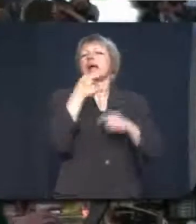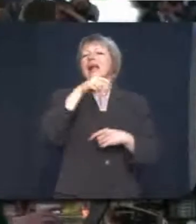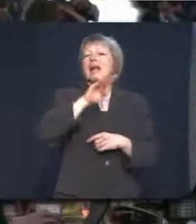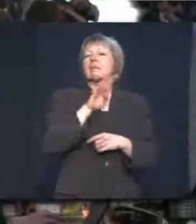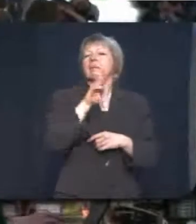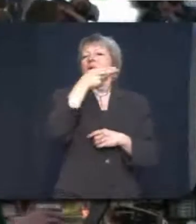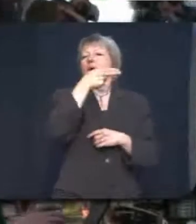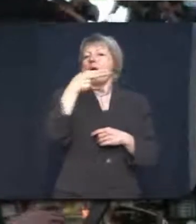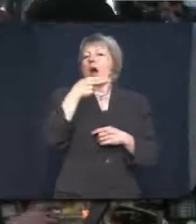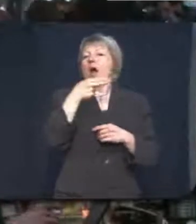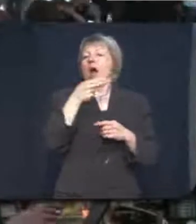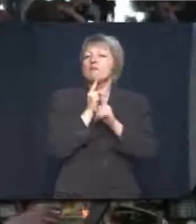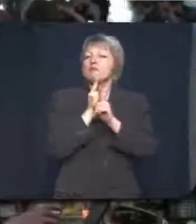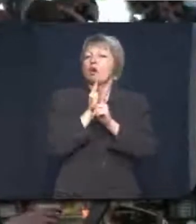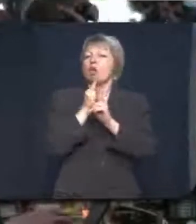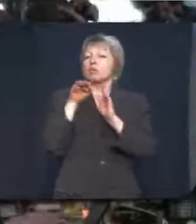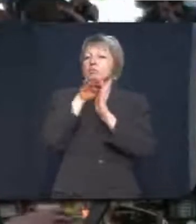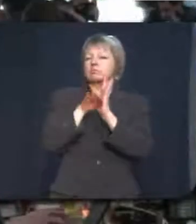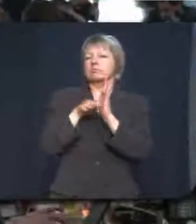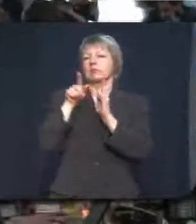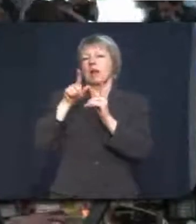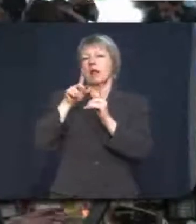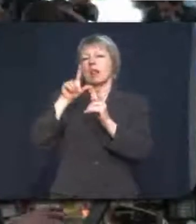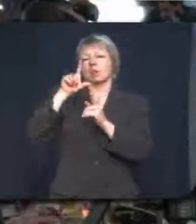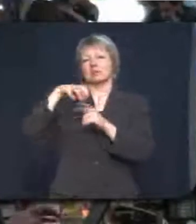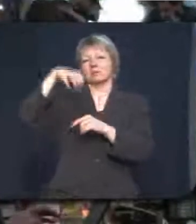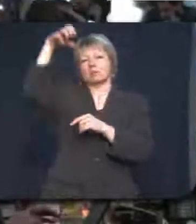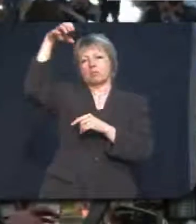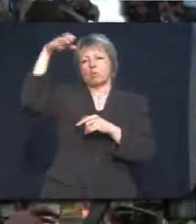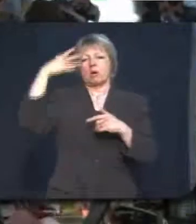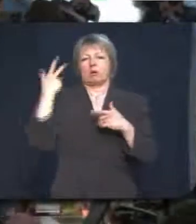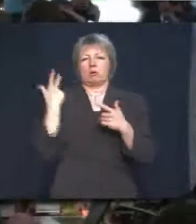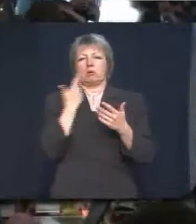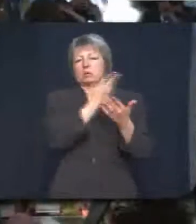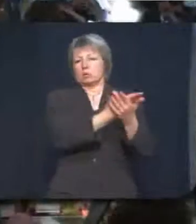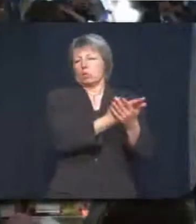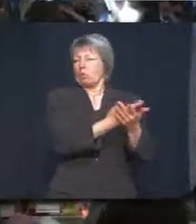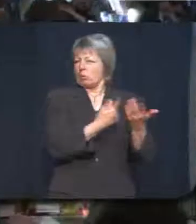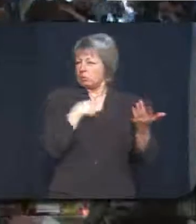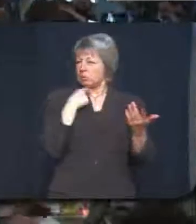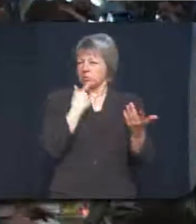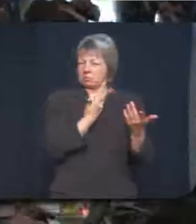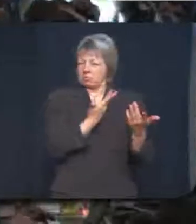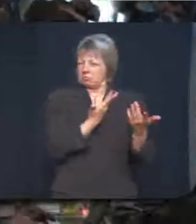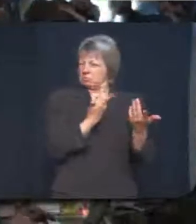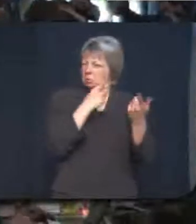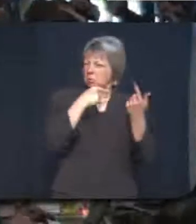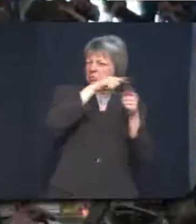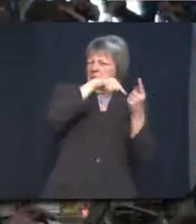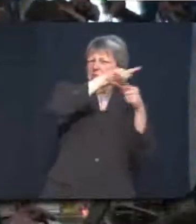demokratisch gewählte Abgeordnete in Zukunft zu handeln haben und jetzt finde ich mehr als fragwürdig